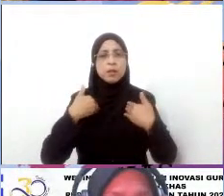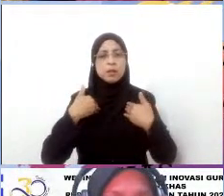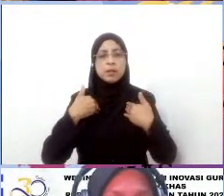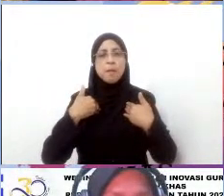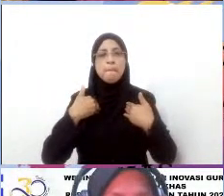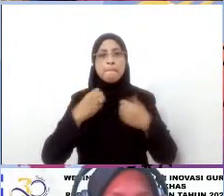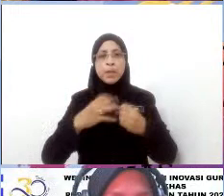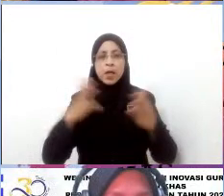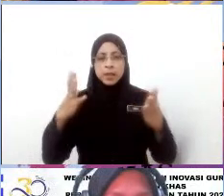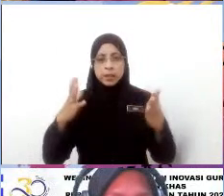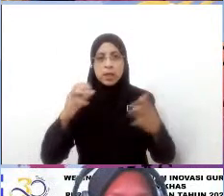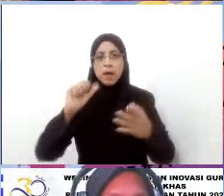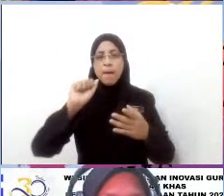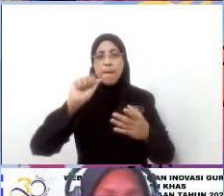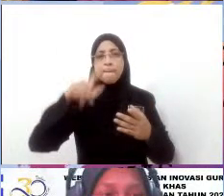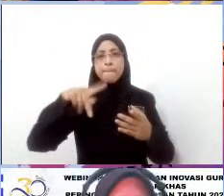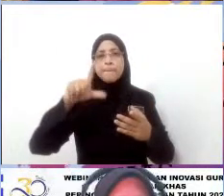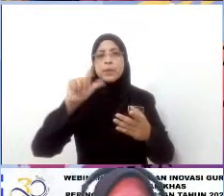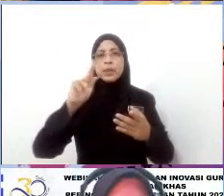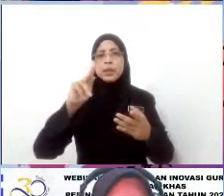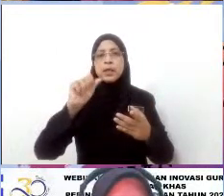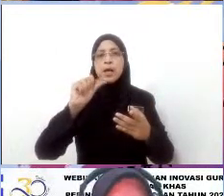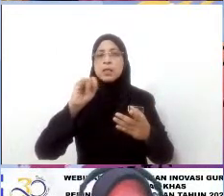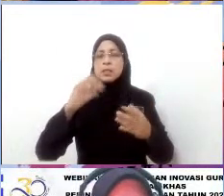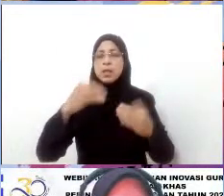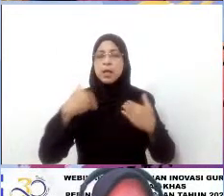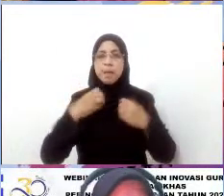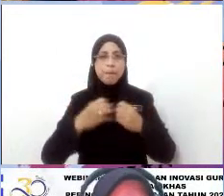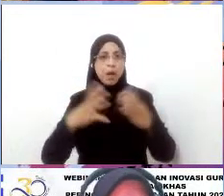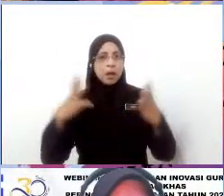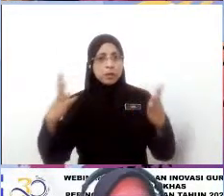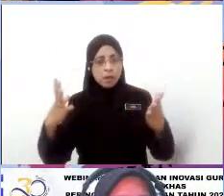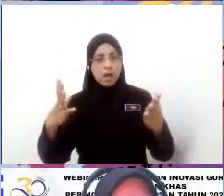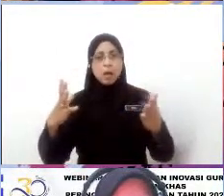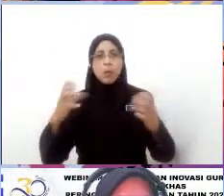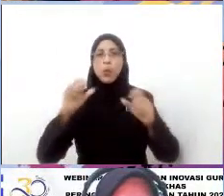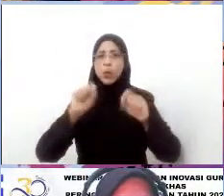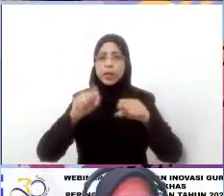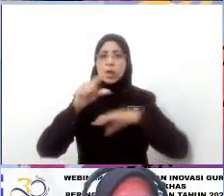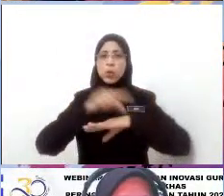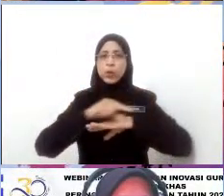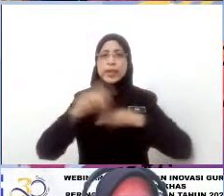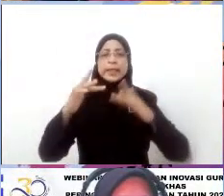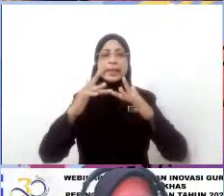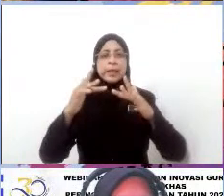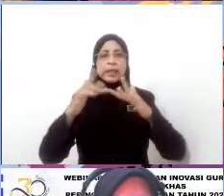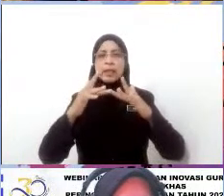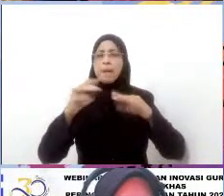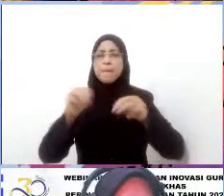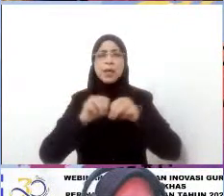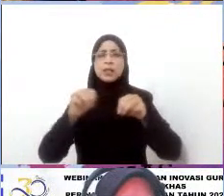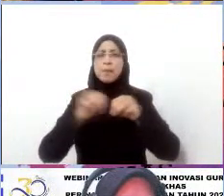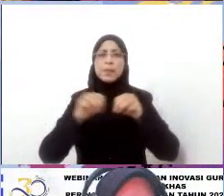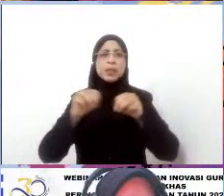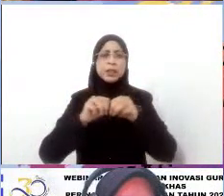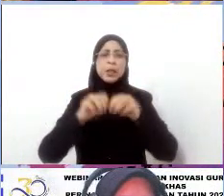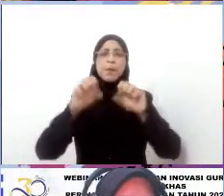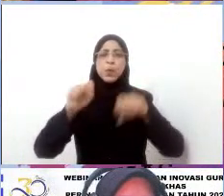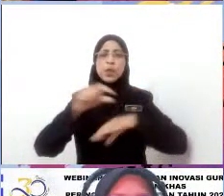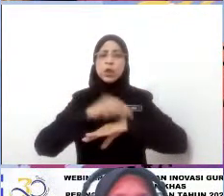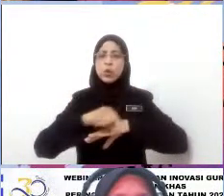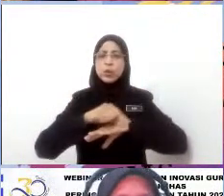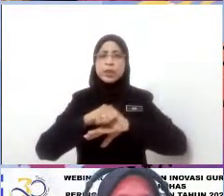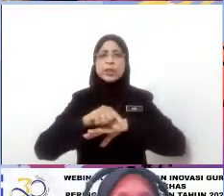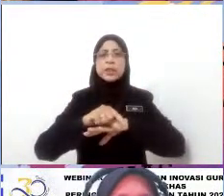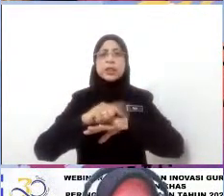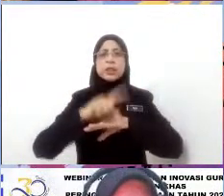ada kita nak guna StreamYard ke, sama ada kita sekarang ni Google Meet, ada guna apa LexView.